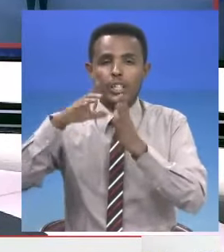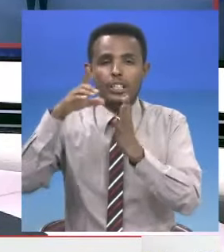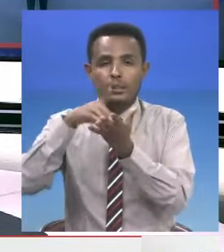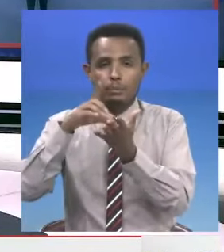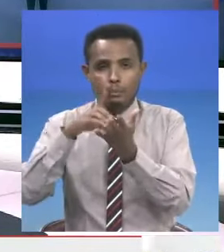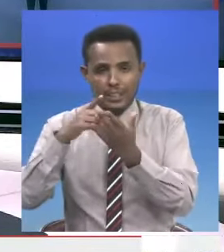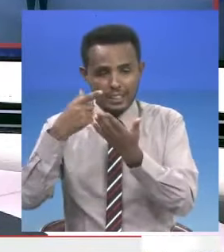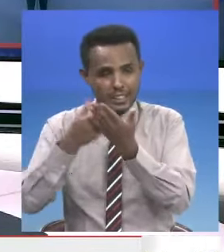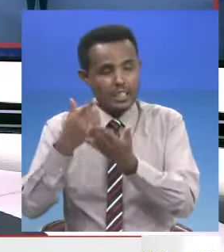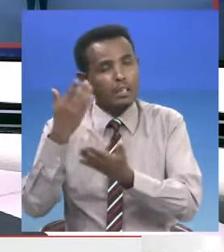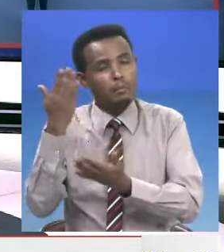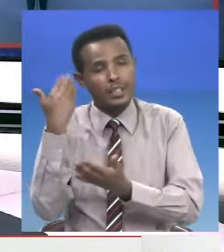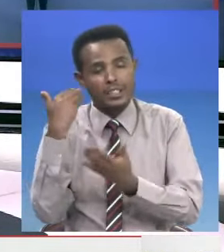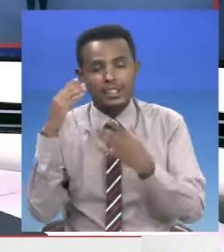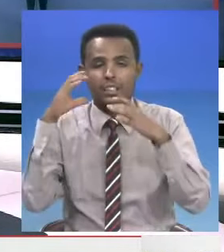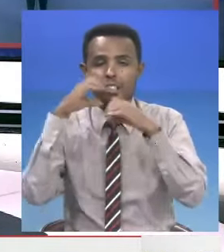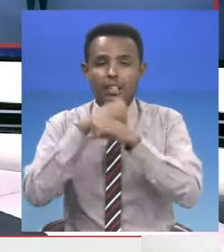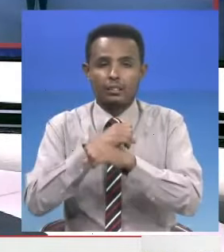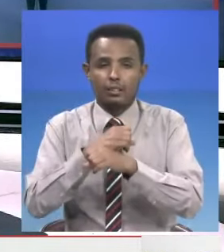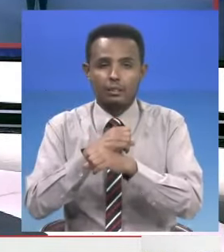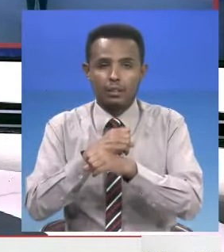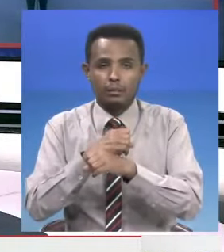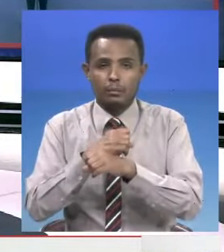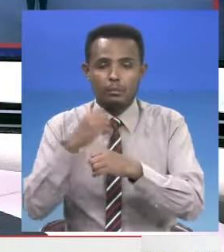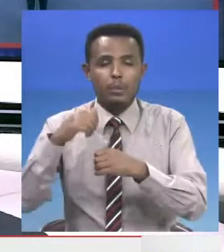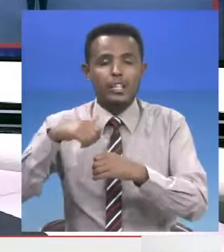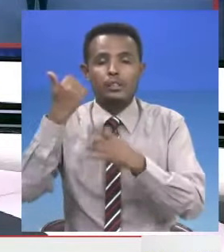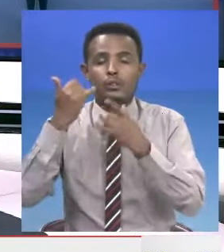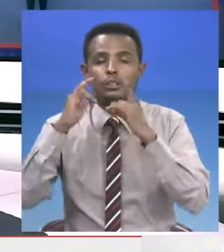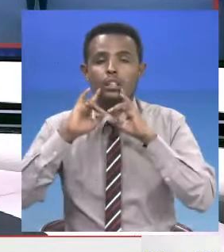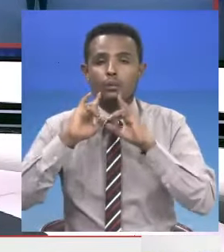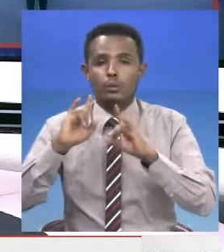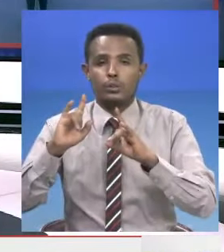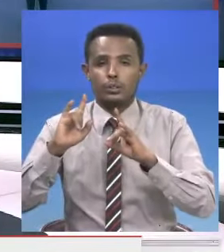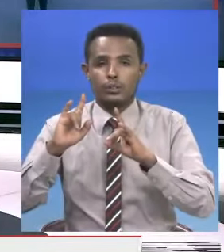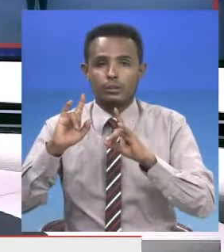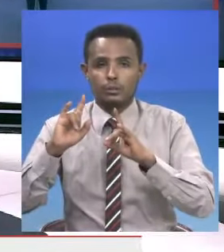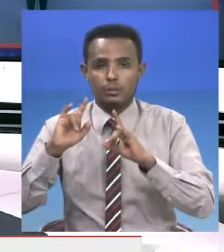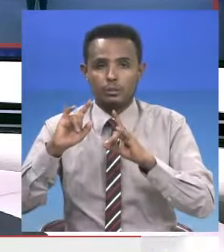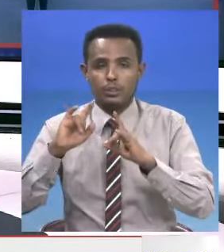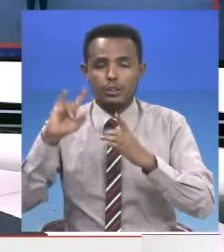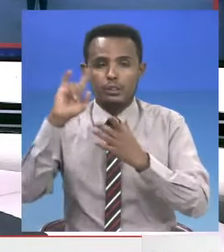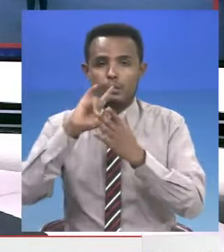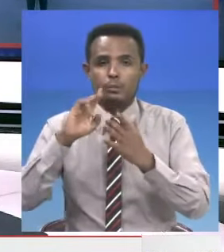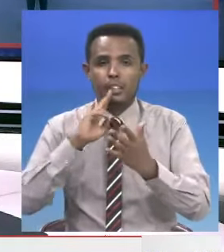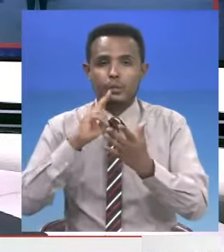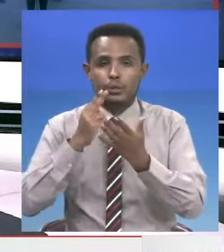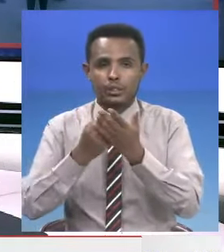መንገድ ነበረ የተጠናቀቀው። እንግዲህ በሌሎች የዜና ወጃችን ሌሎች